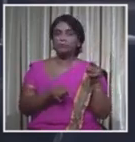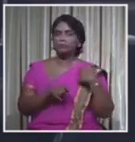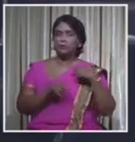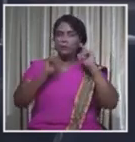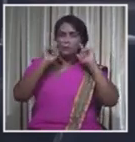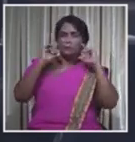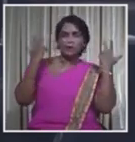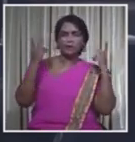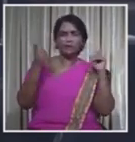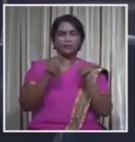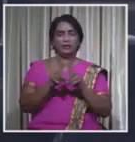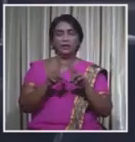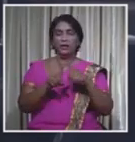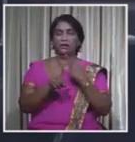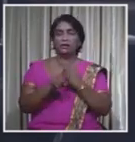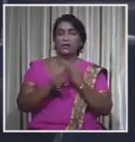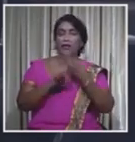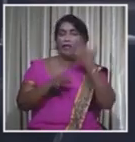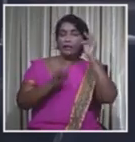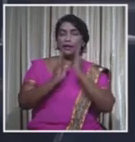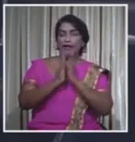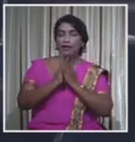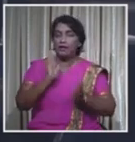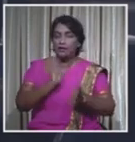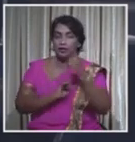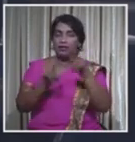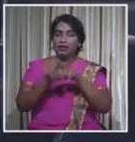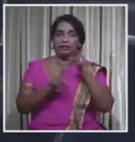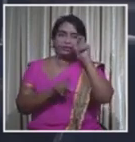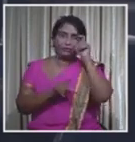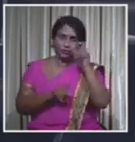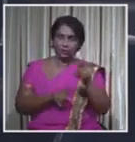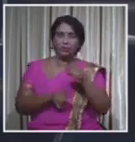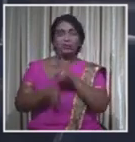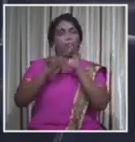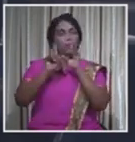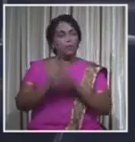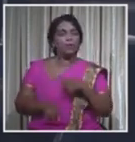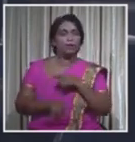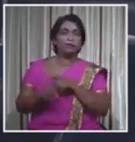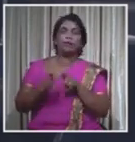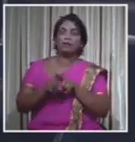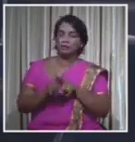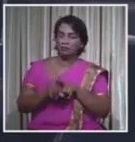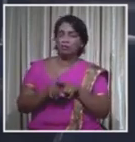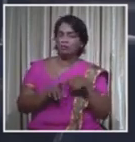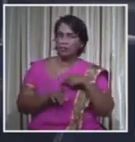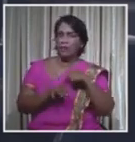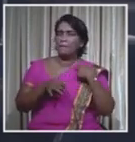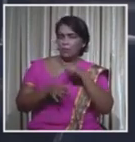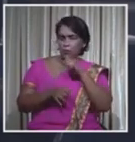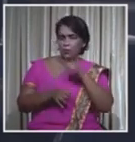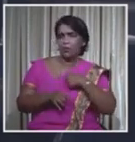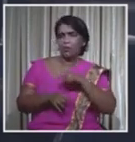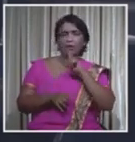නොවුනා වගේ කැලණිය වඳින්න එනවා අපි දැක්කා. ඉතින් ඒ නිසා අපි පැහැදිලිවම අහනවා